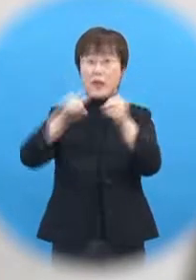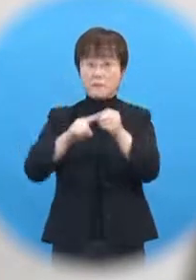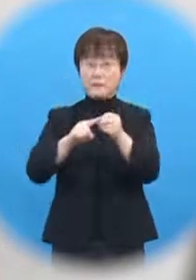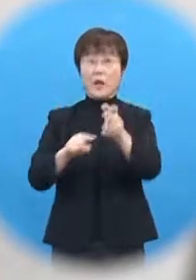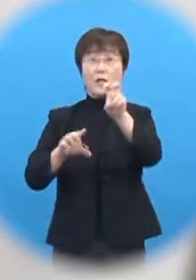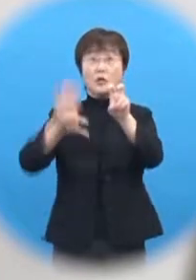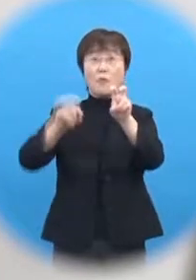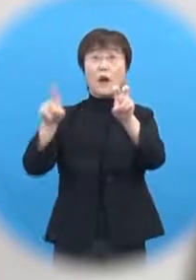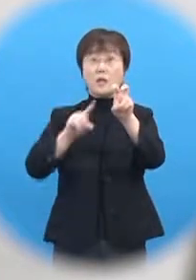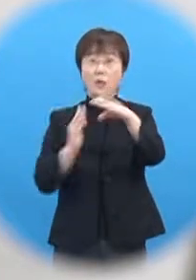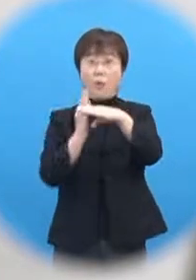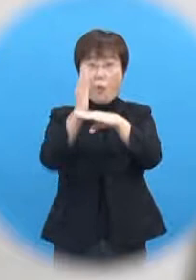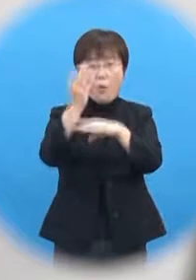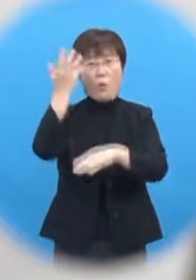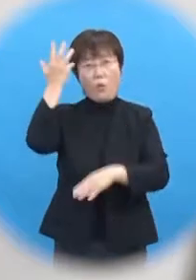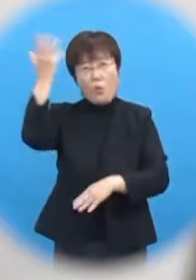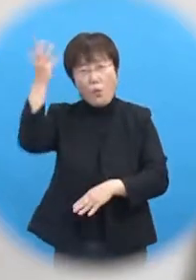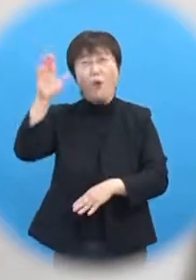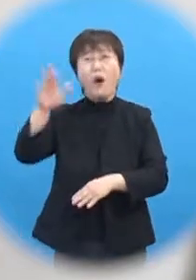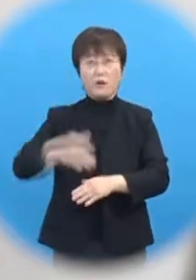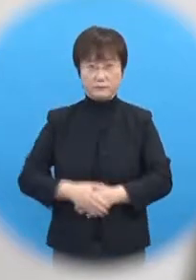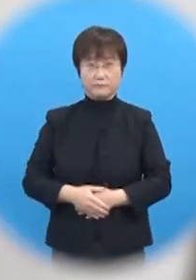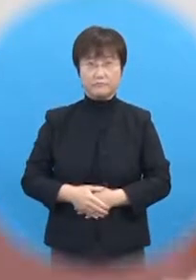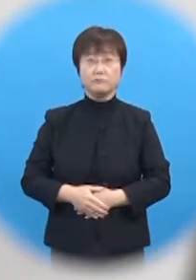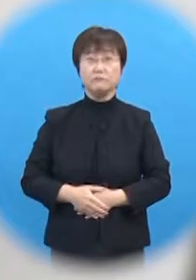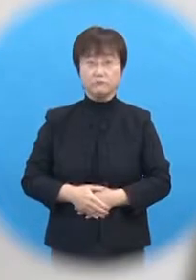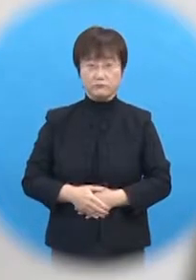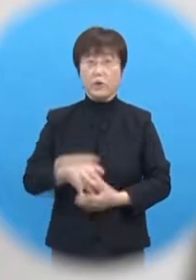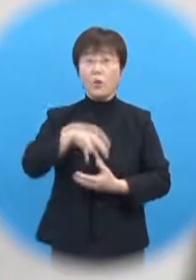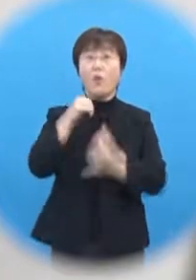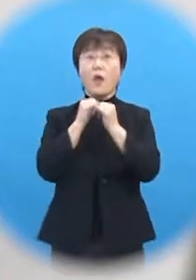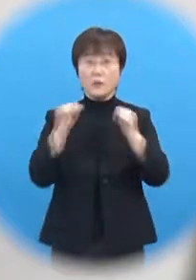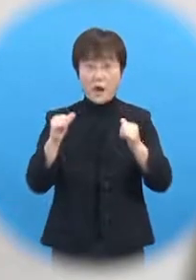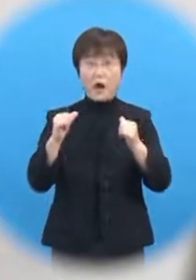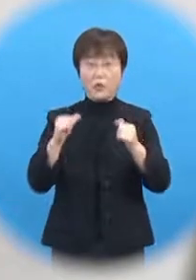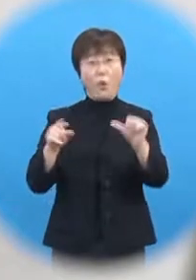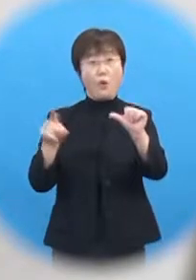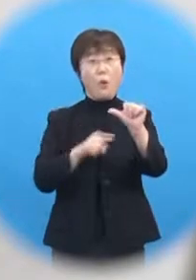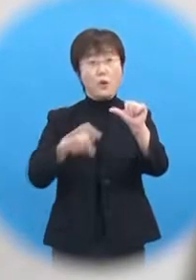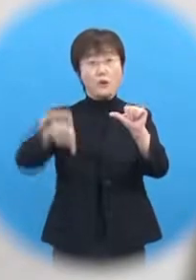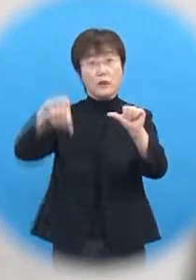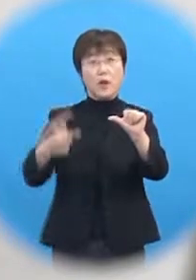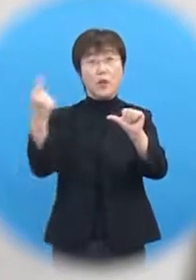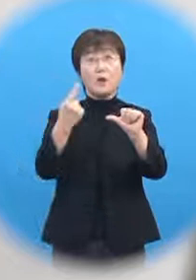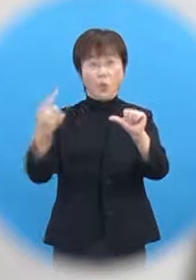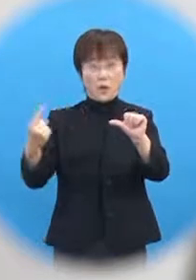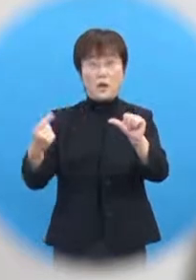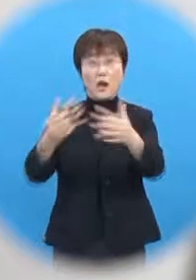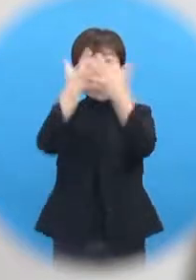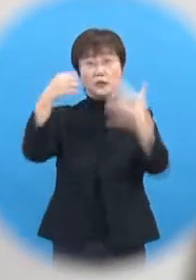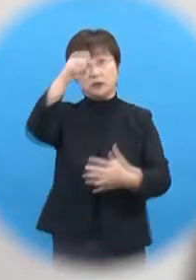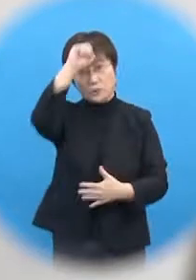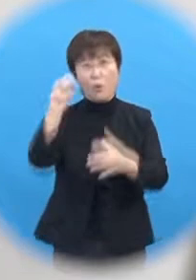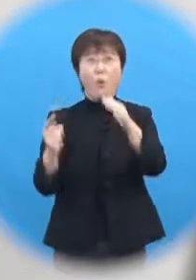20万人以上に増加すると見込まれています。これは高齢者のおよそ5人に1人が認知症になる